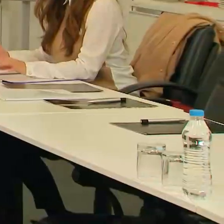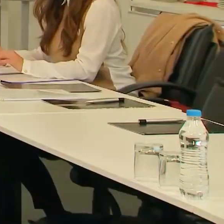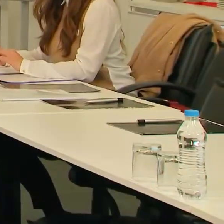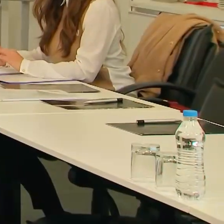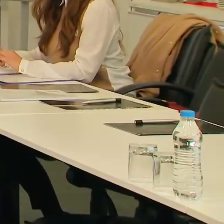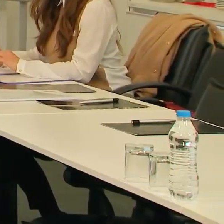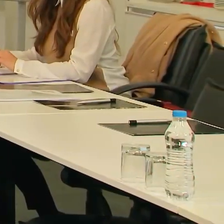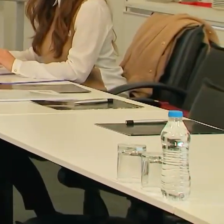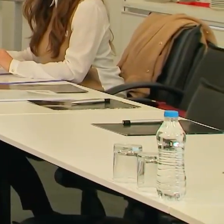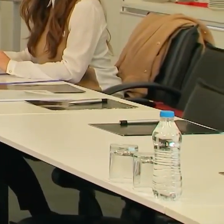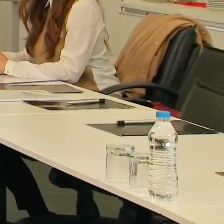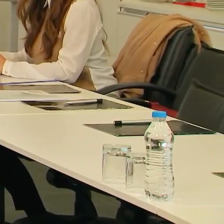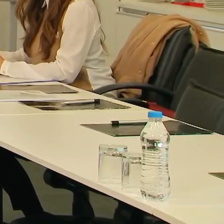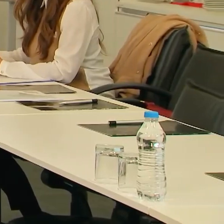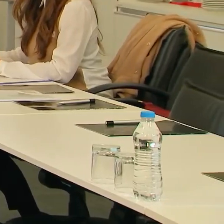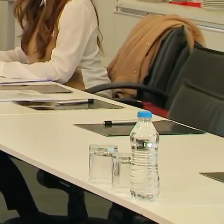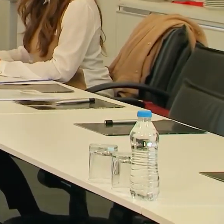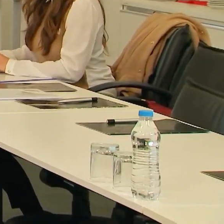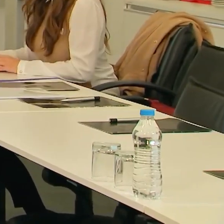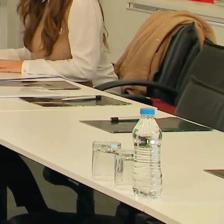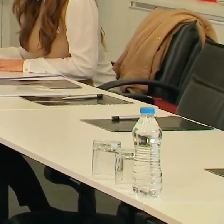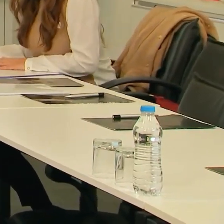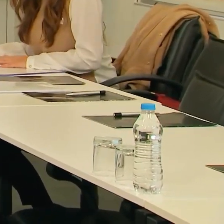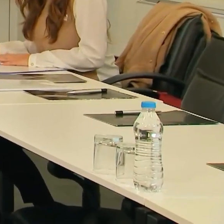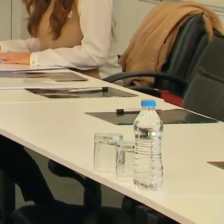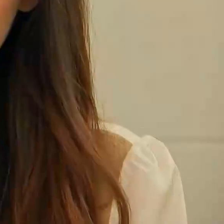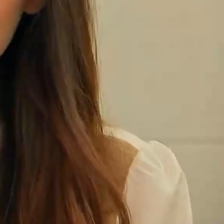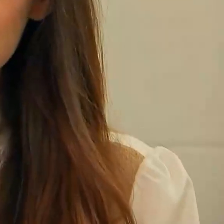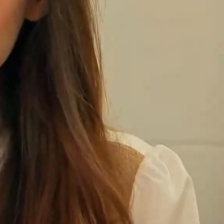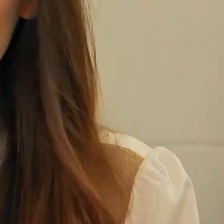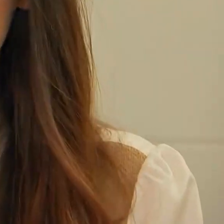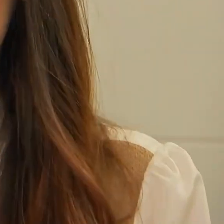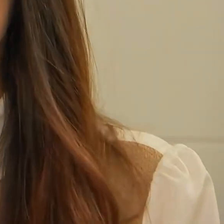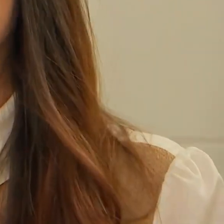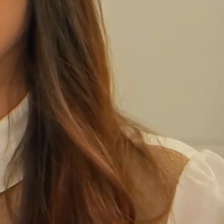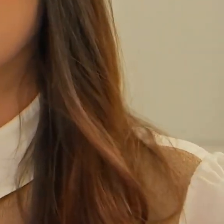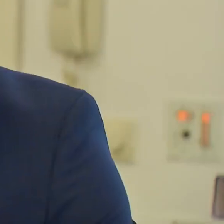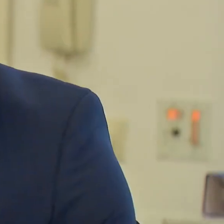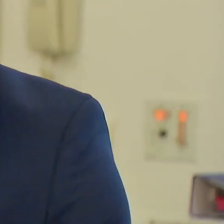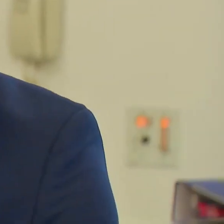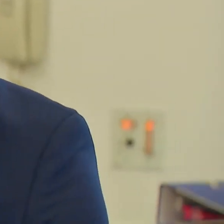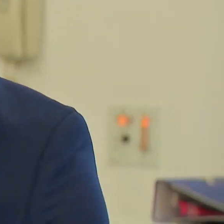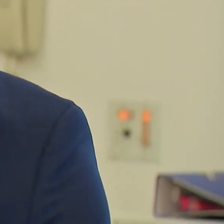Demir'le Leyla açık renklerin hakim olduğu ofiste iki farklı masadalar. Demir'in arkasında perde ekran.